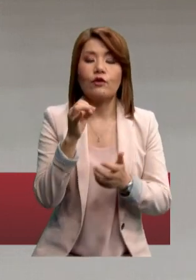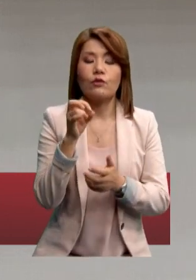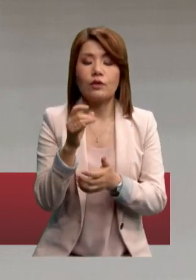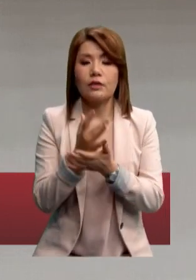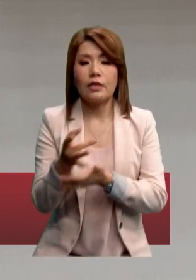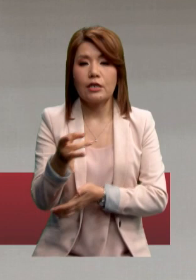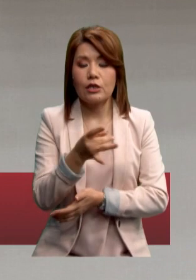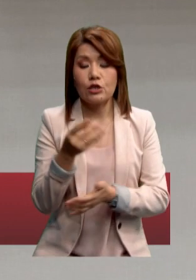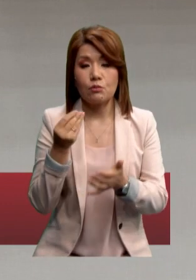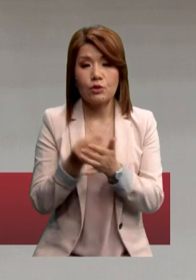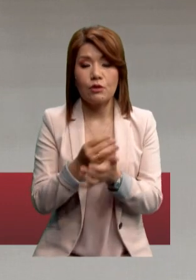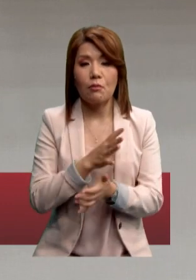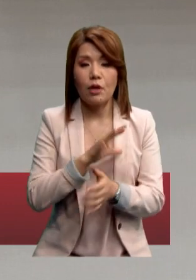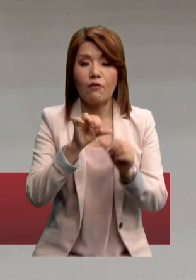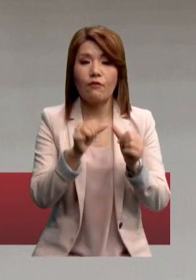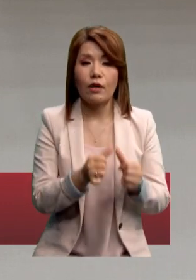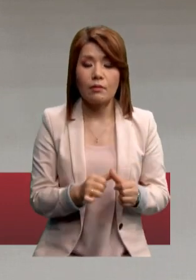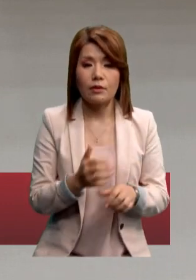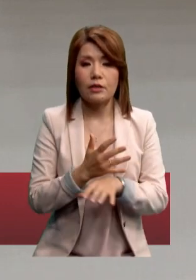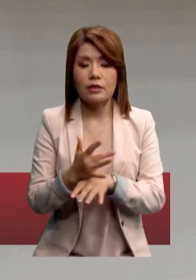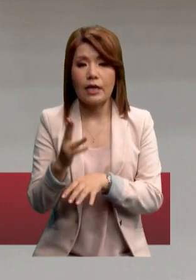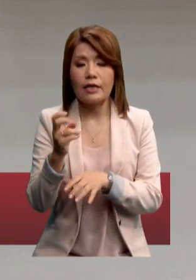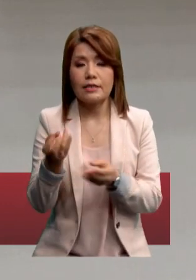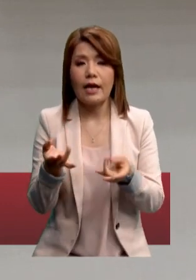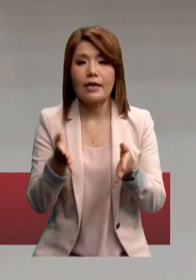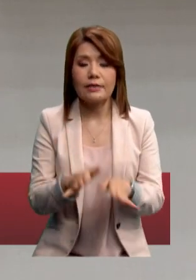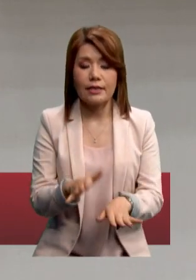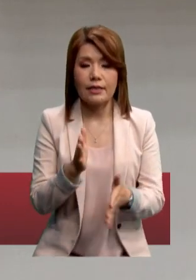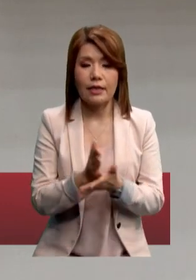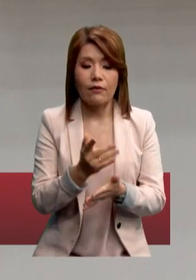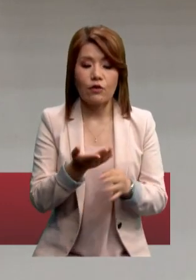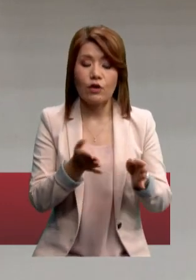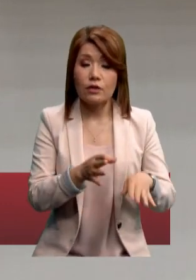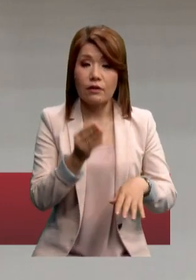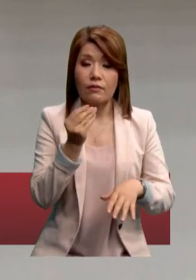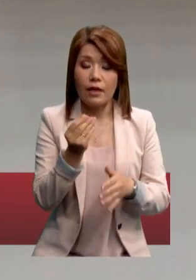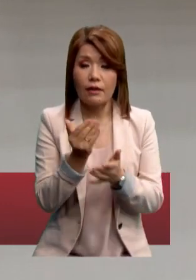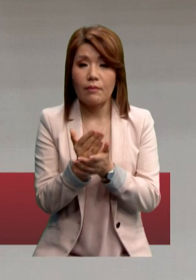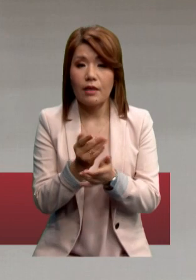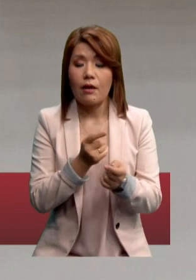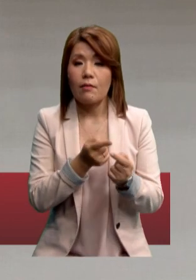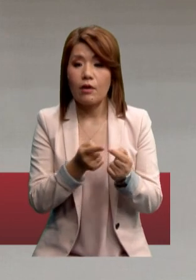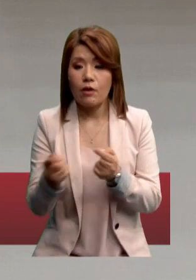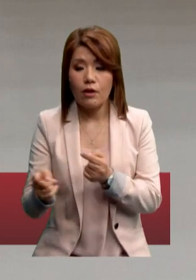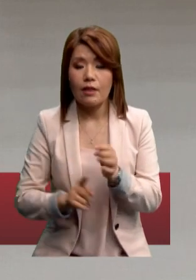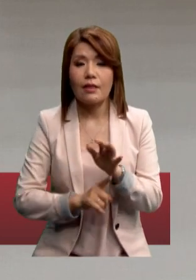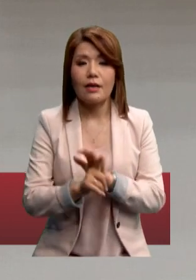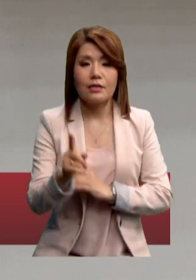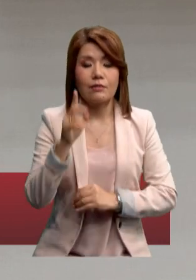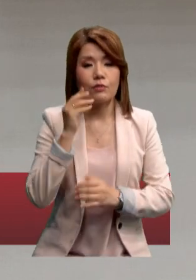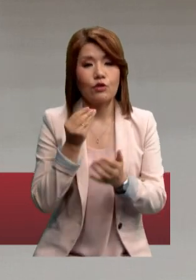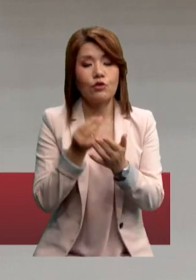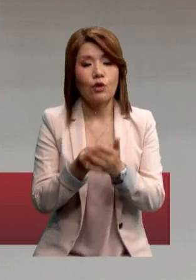в республиканском бюджете были сформированы значительные кассовые остатки. За счет этих остатков мы смогли бесперебойно начать финансирование